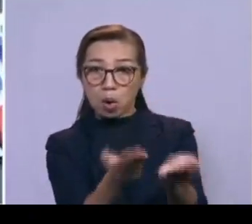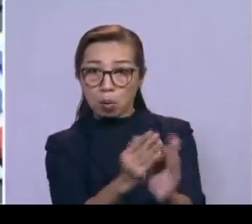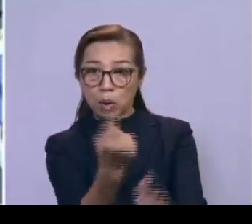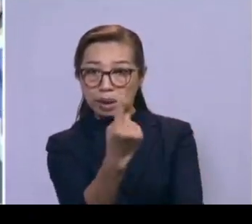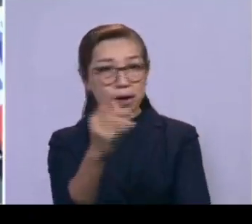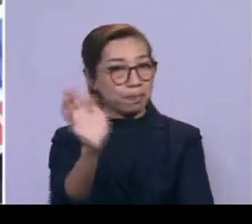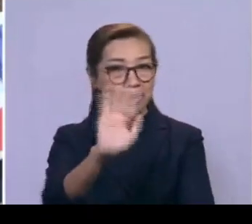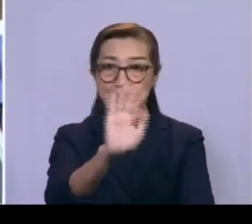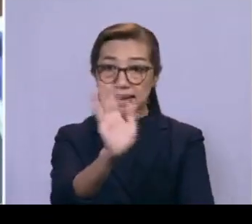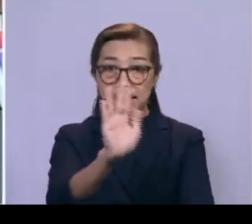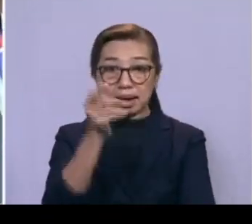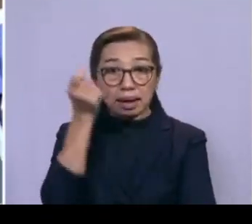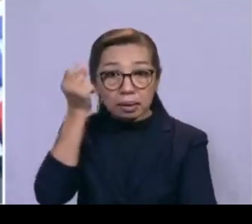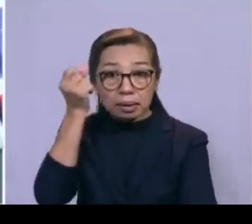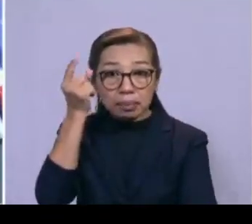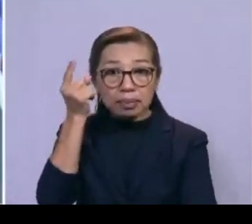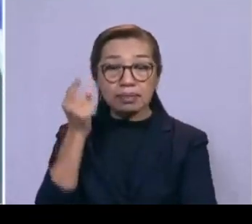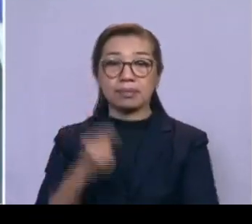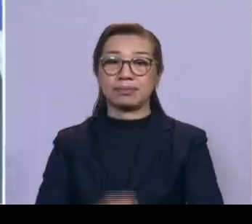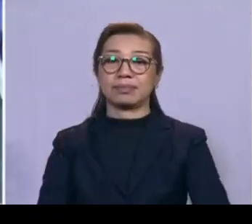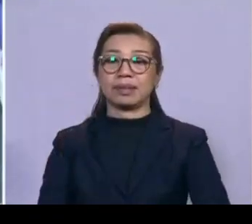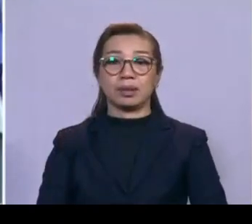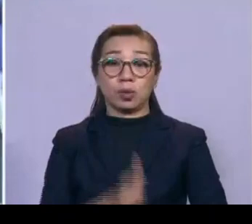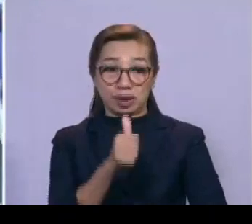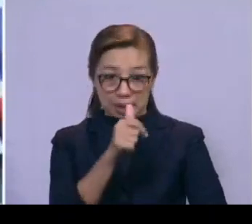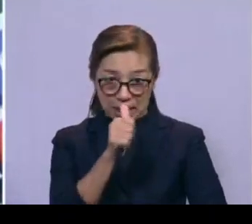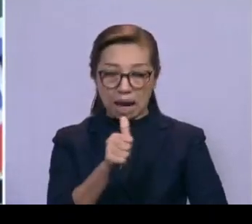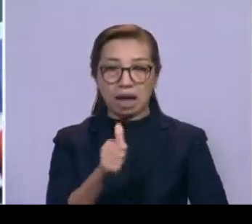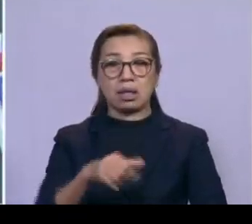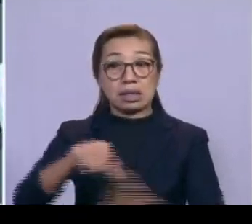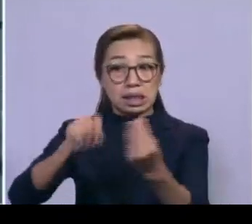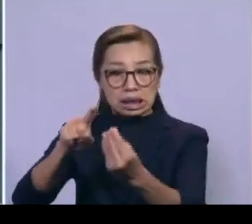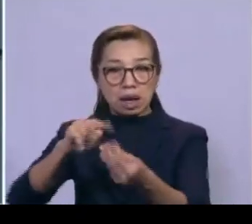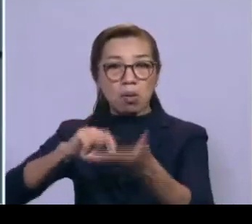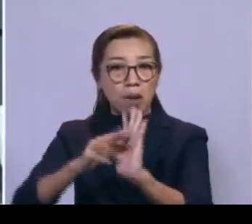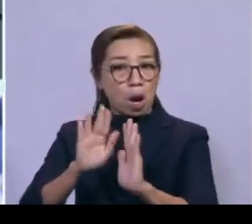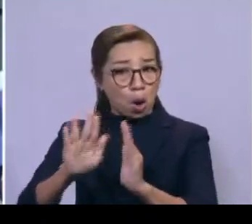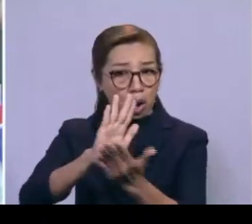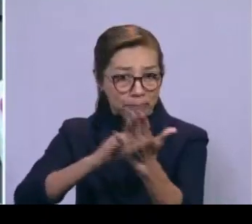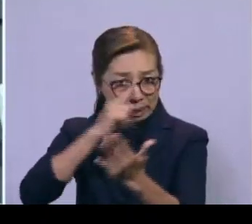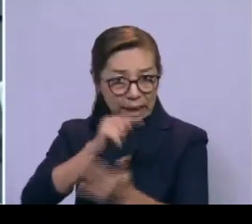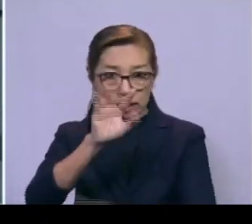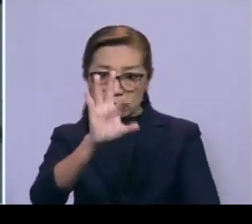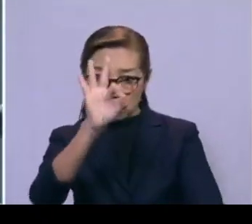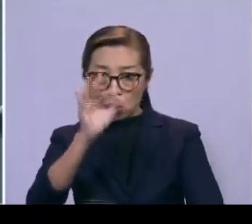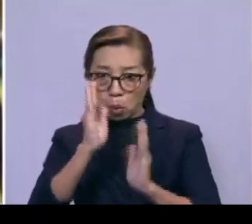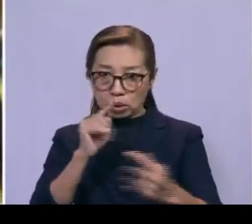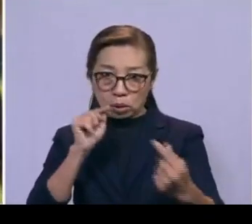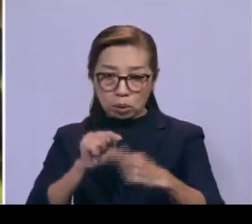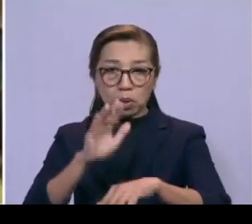งเข้าใจยัง เข้าใจคร ับเป็นของประเทศนั้นต้องหาคนที่เหมาะสม